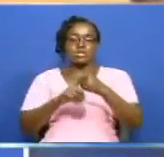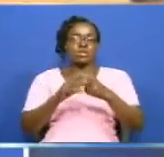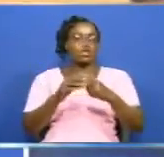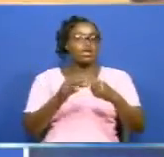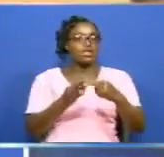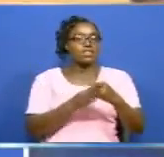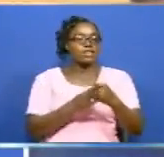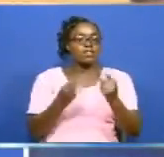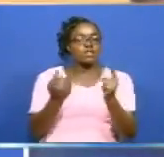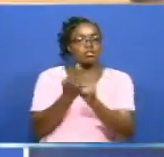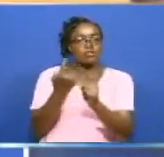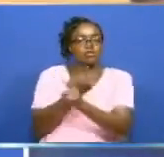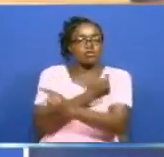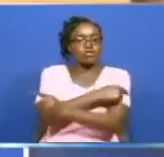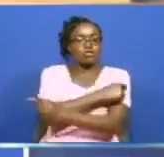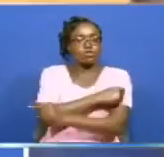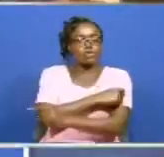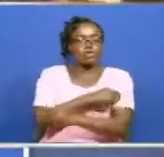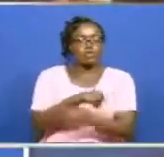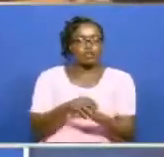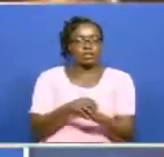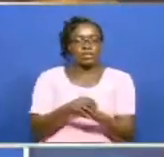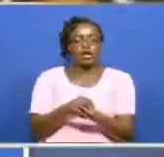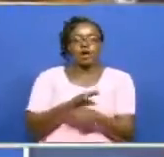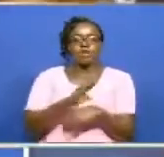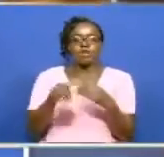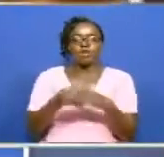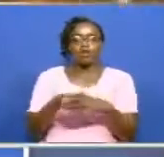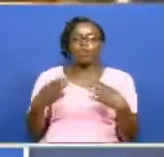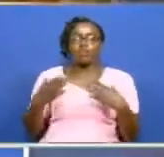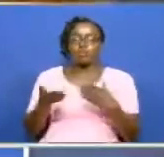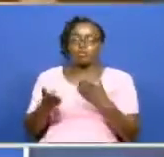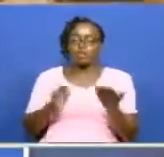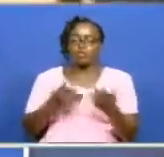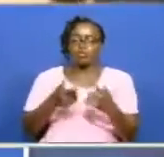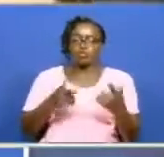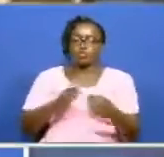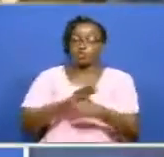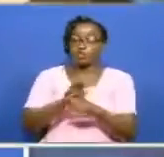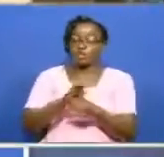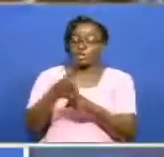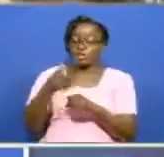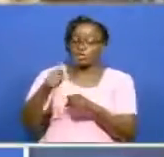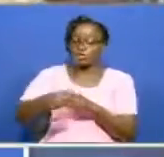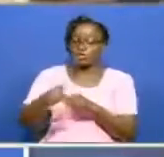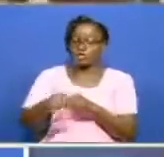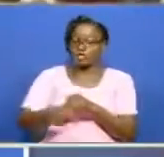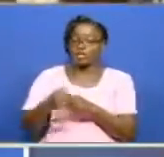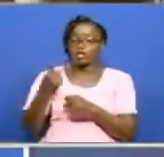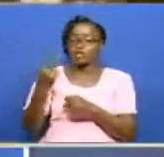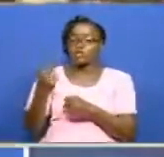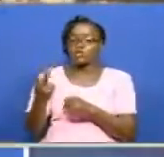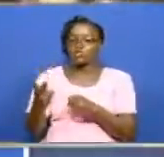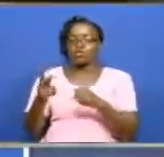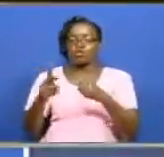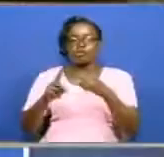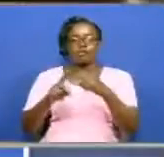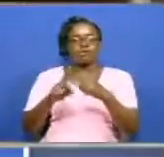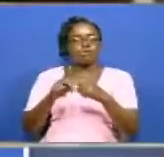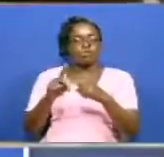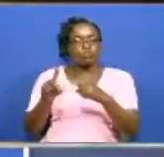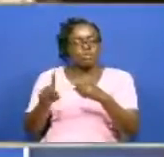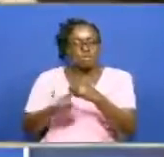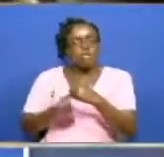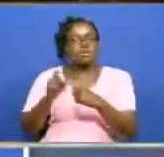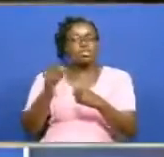katika taasisi mbalimbali za afya. Jumla vifo vinavyosababishwa na ugonjwa huo humu nchini ilifikia 622 baada ya wagonjwa